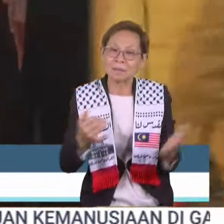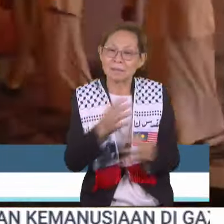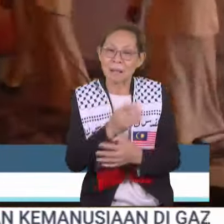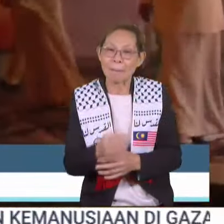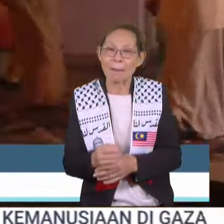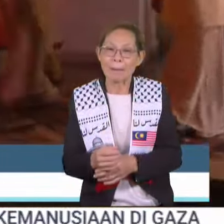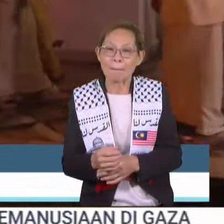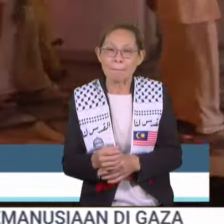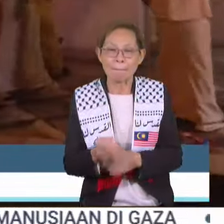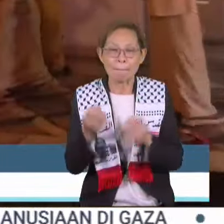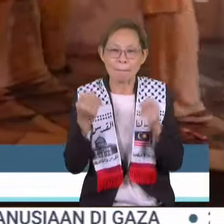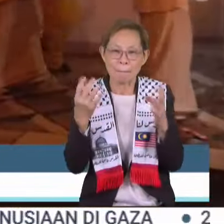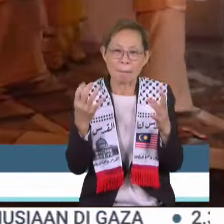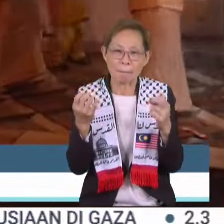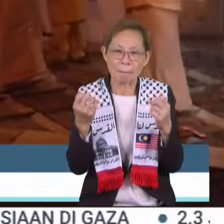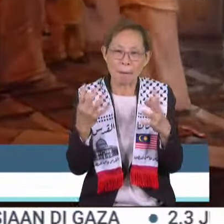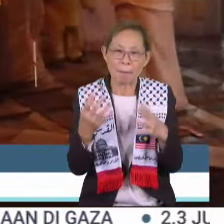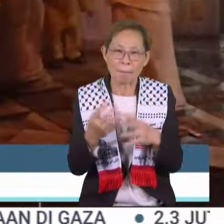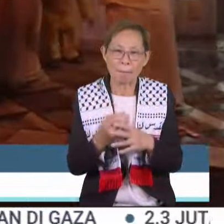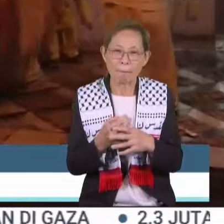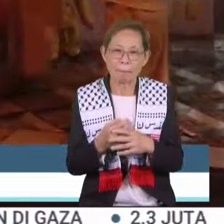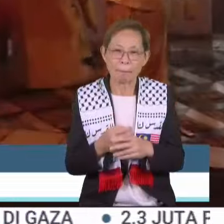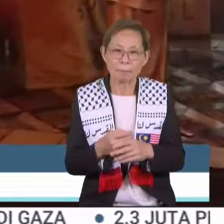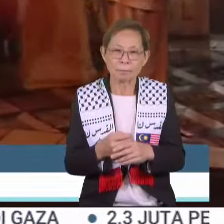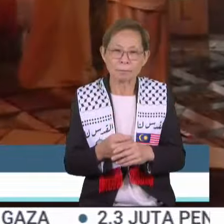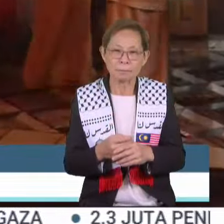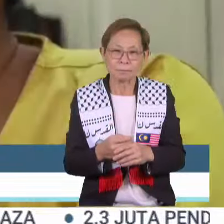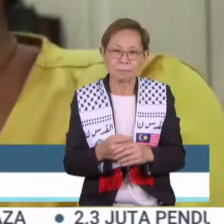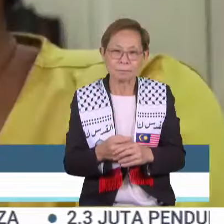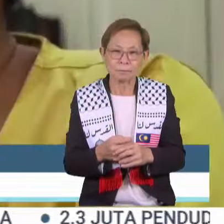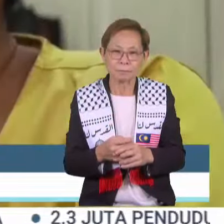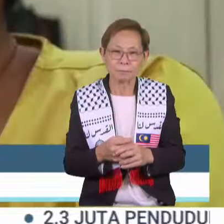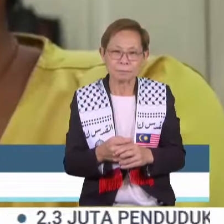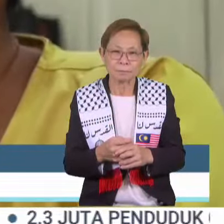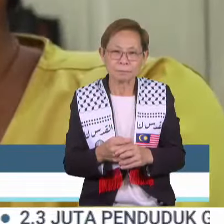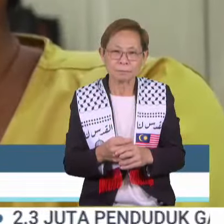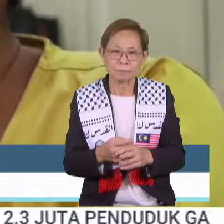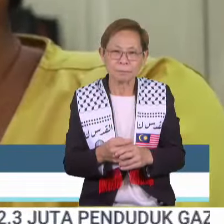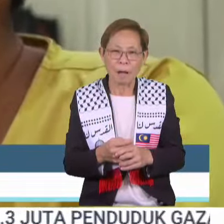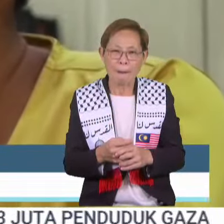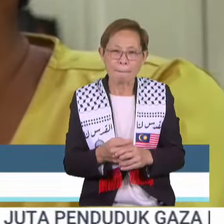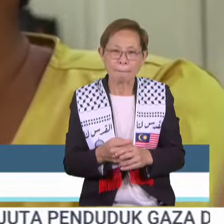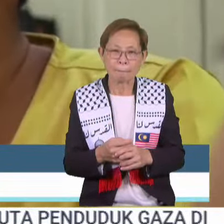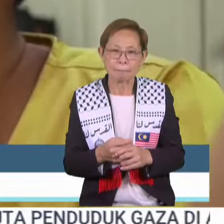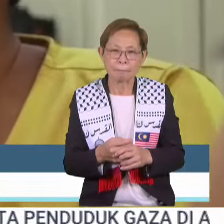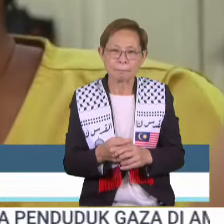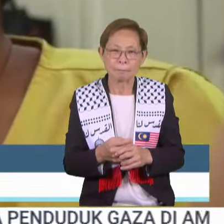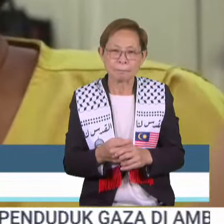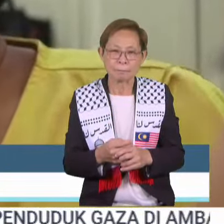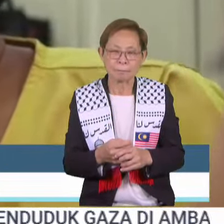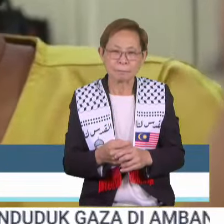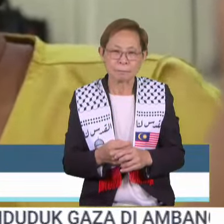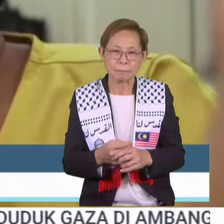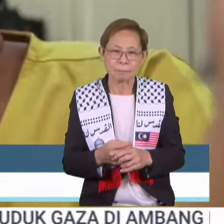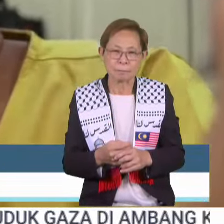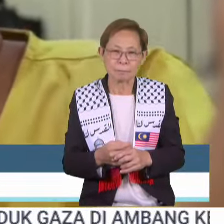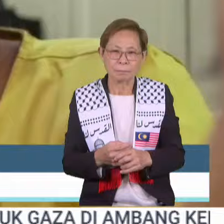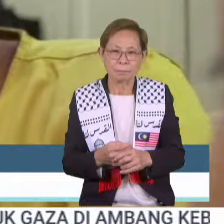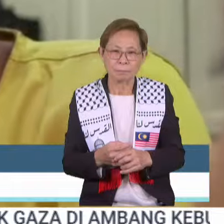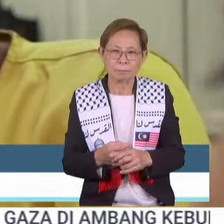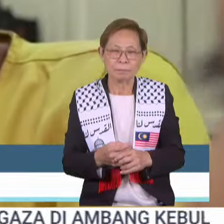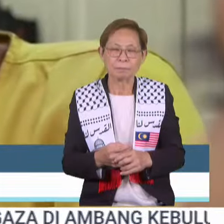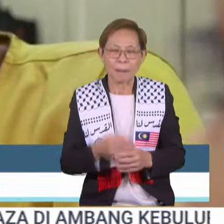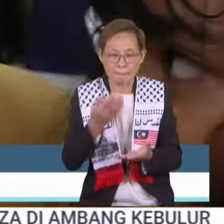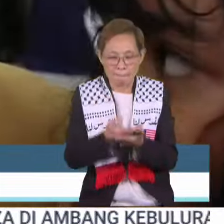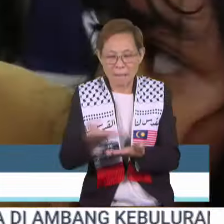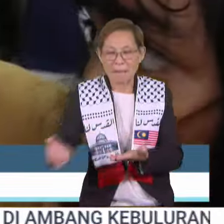makan banyak dan Mama ikramkan. Abah Adam belikan baju